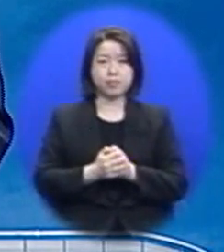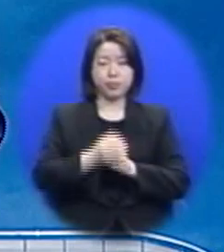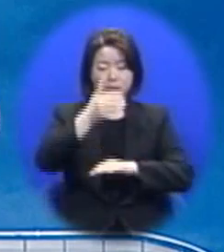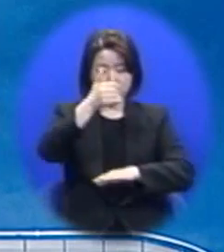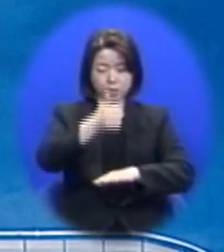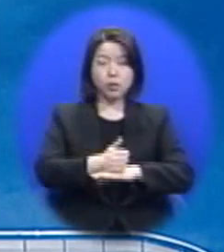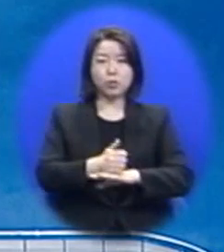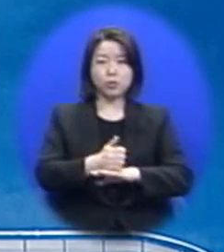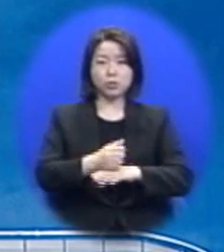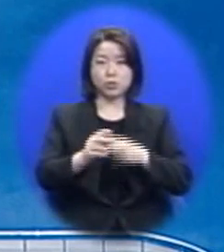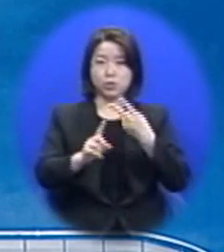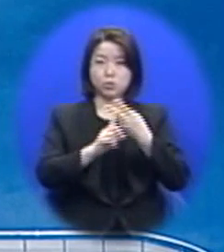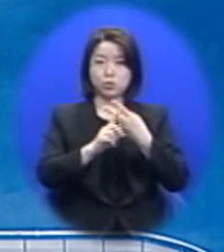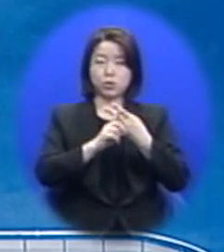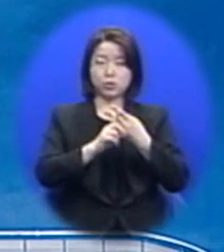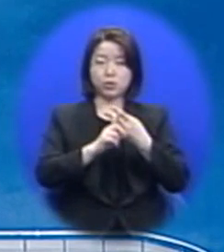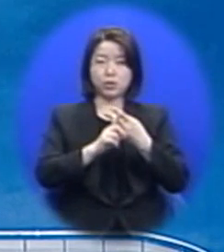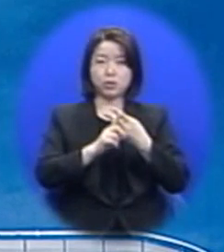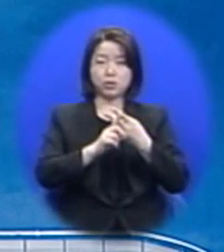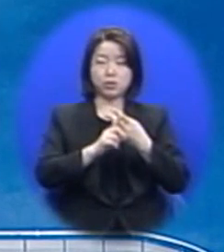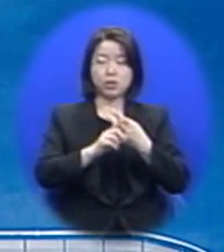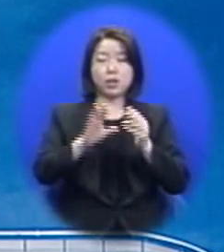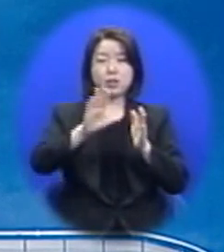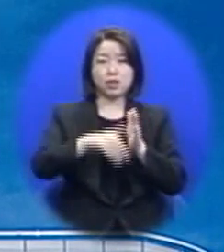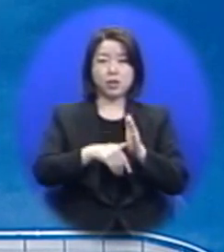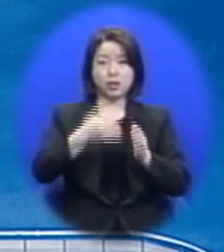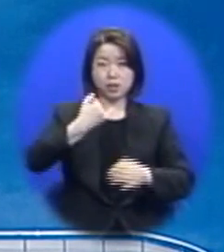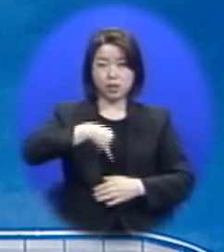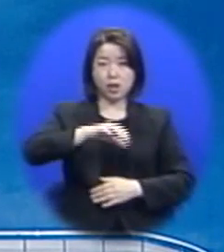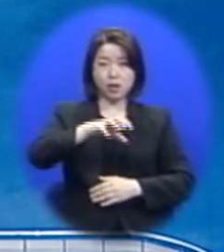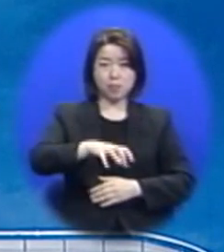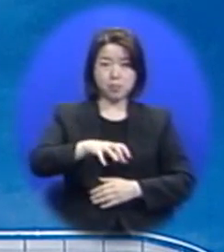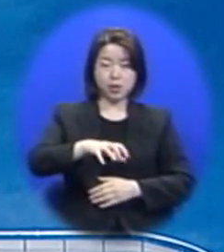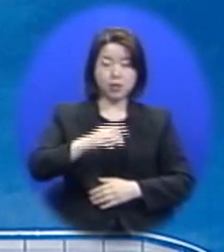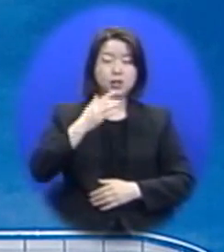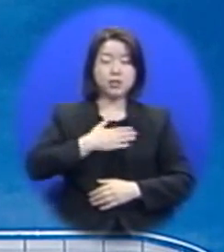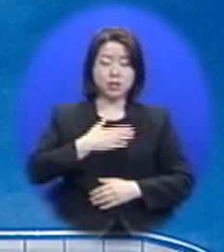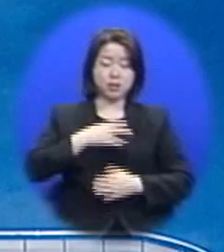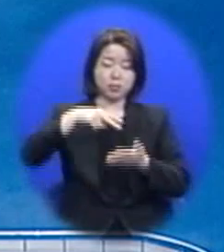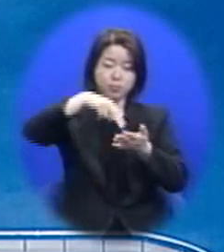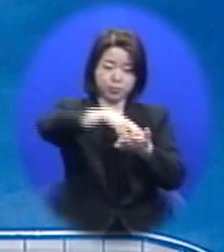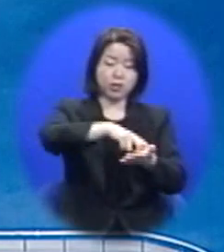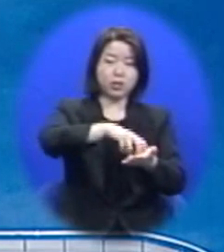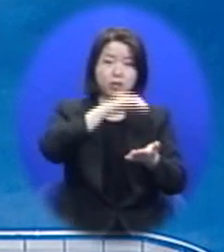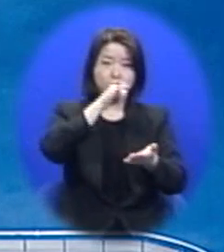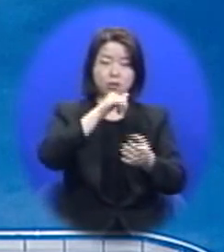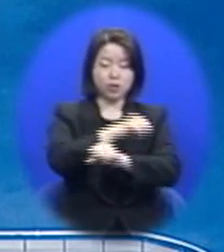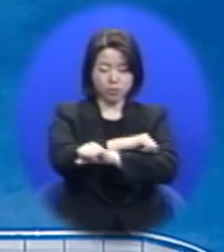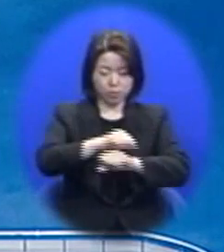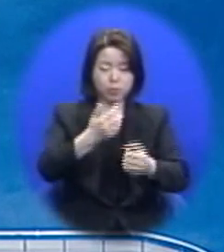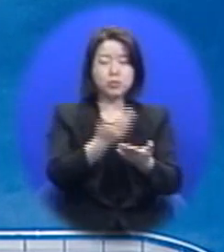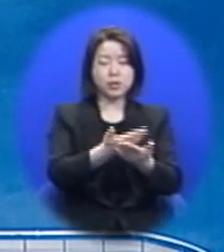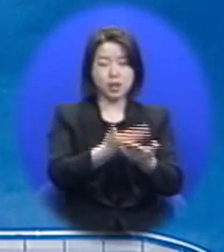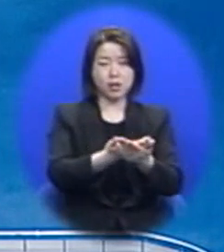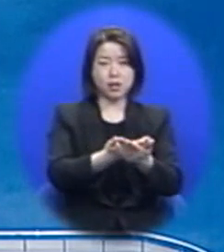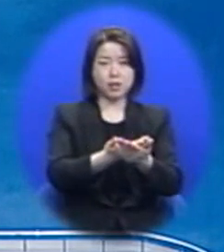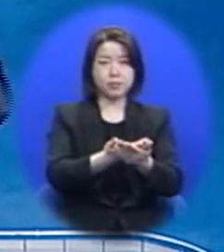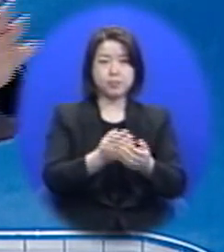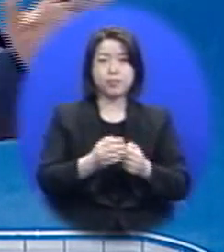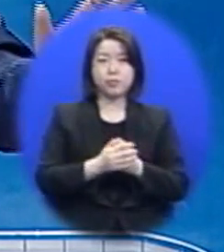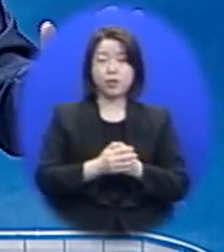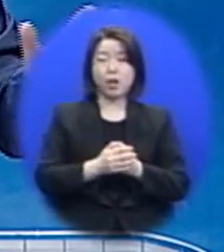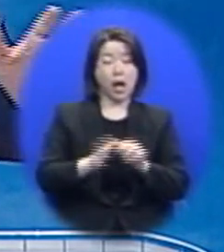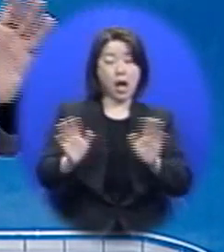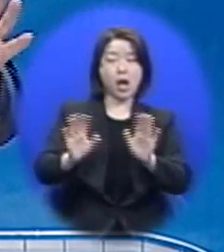결국은 중학교 1학년 된 딸 앞에 아빠가 무릎을 꿇었어요. 용서해달라고 그랬어요.